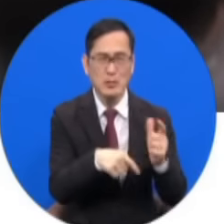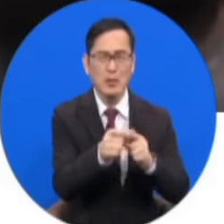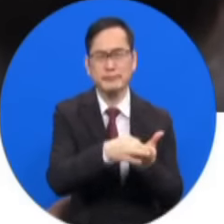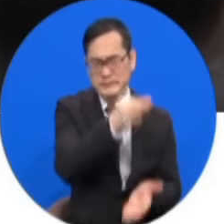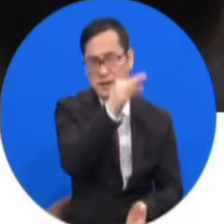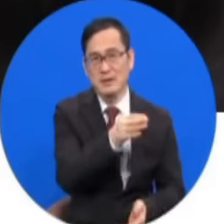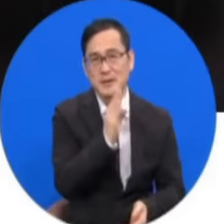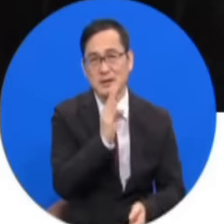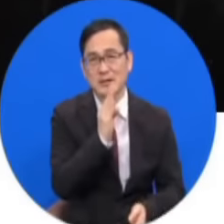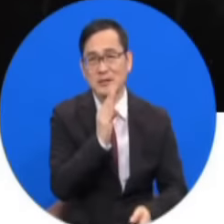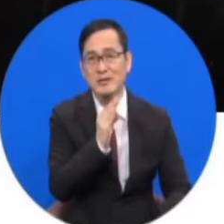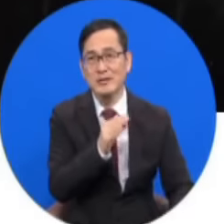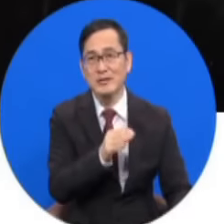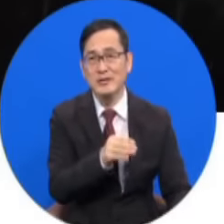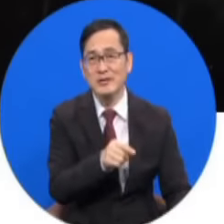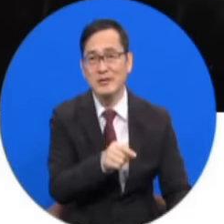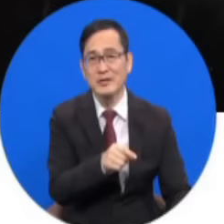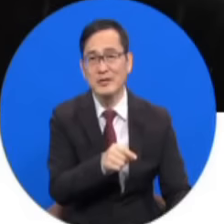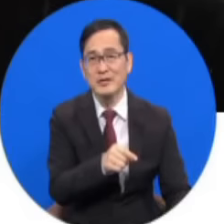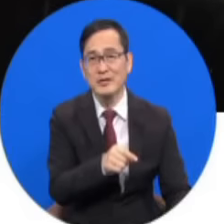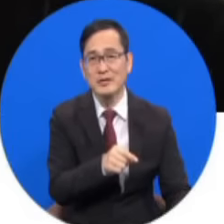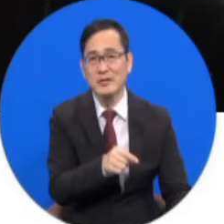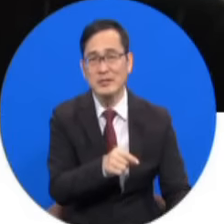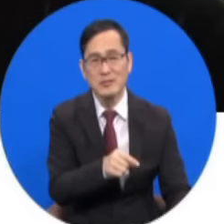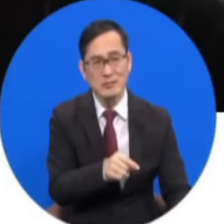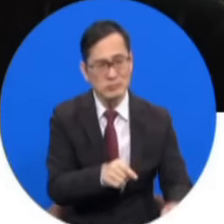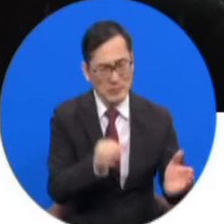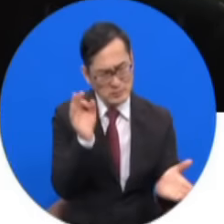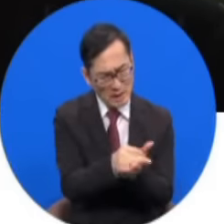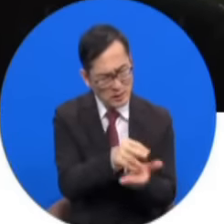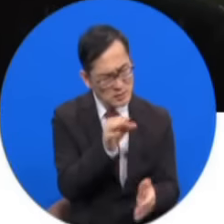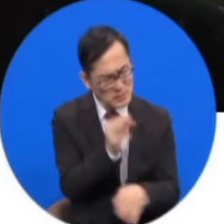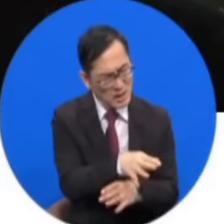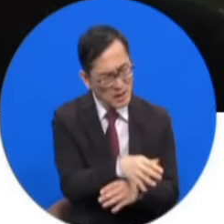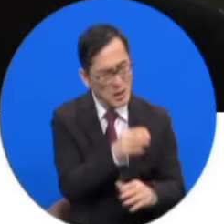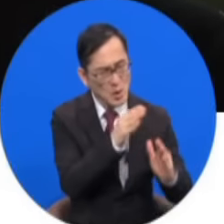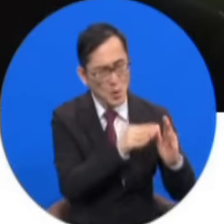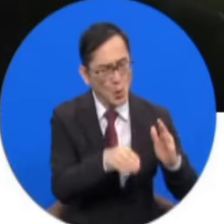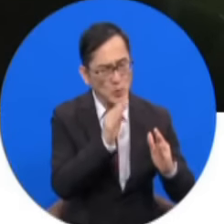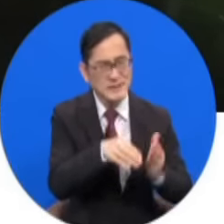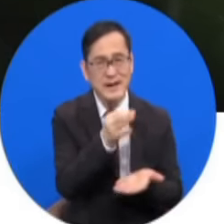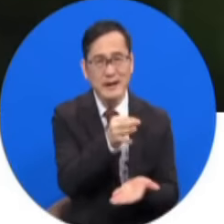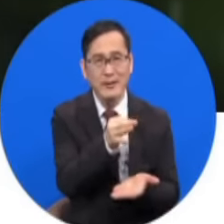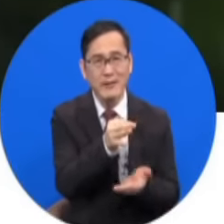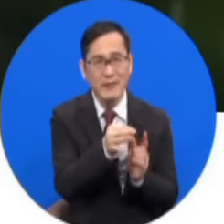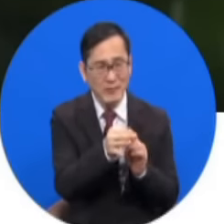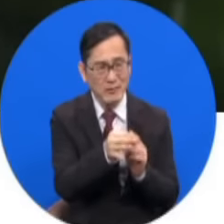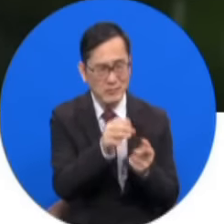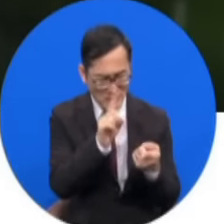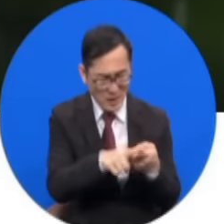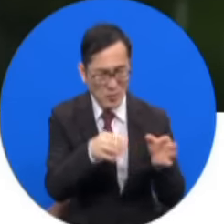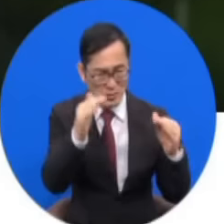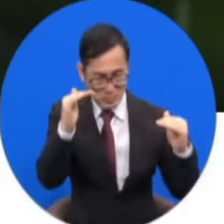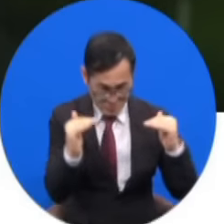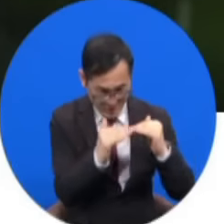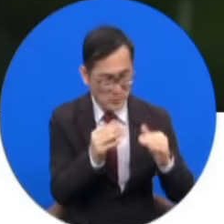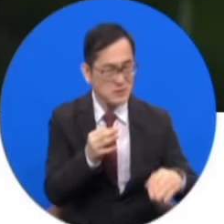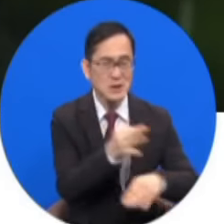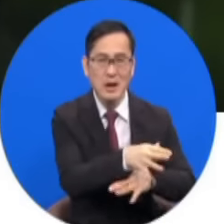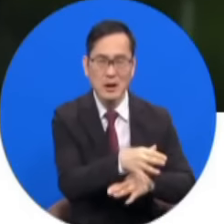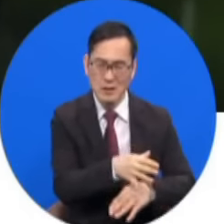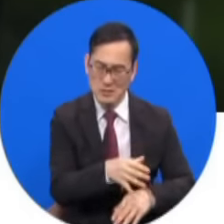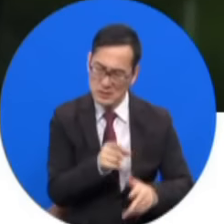있겠습니까 가는 시세보다 훨씬 싸죠 시세의 절반도 안 된다라고 지금 협제 있는 사람들 다 그렇게 이야기하는데 그러니까 문다혜 씨가